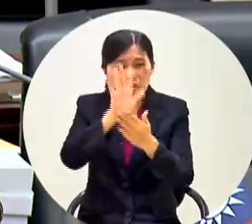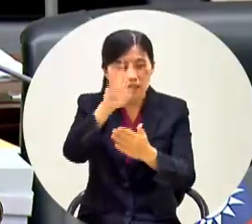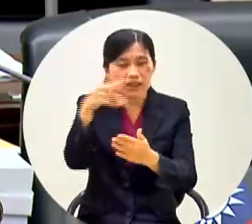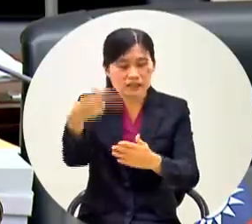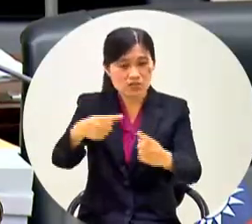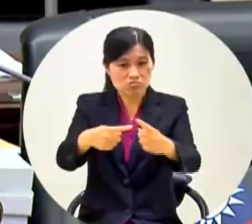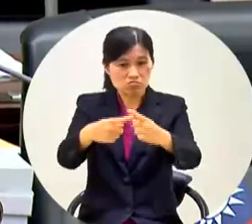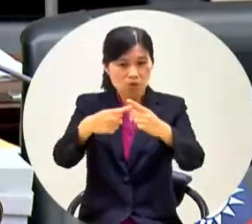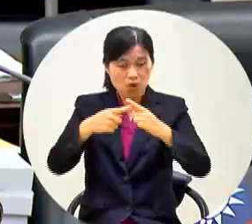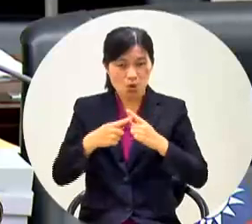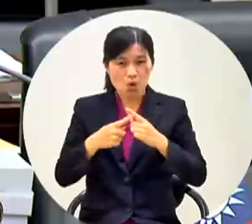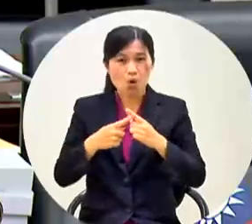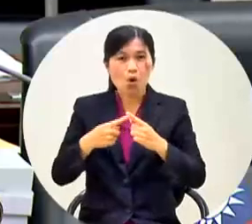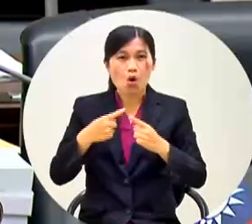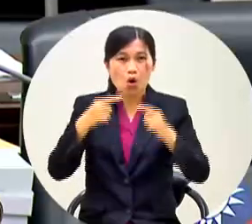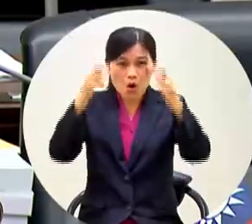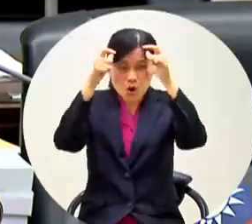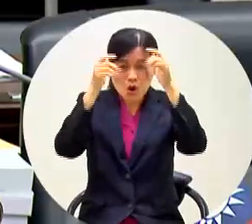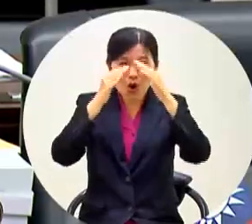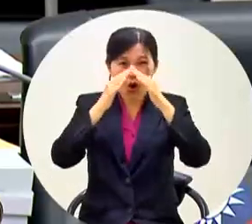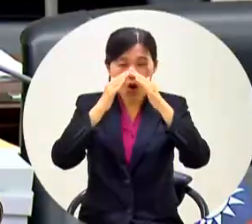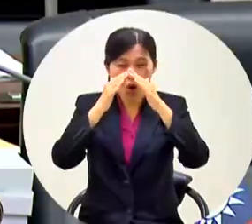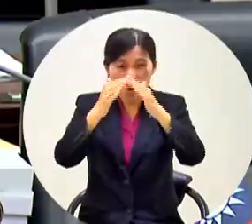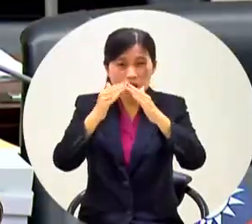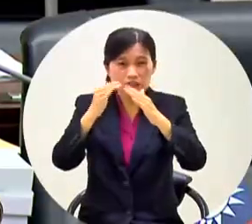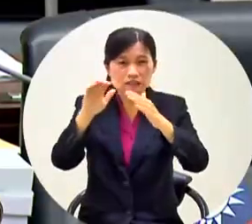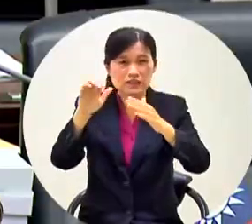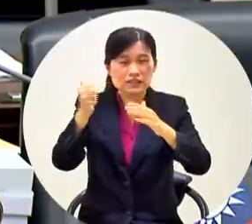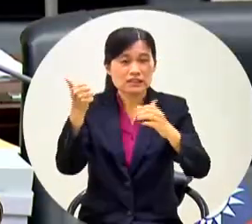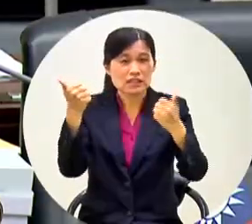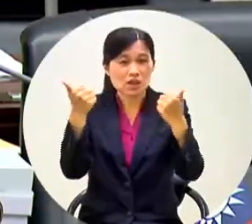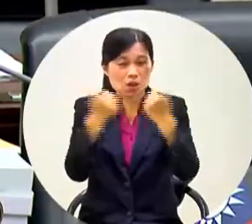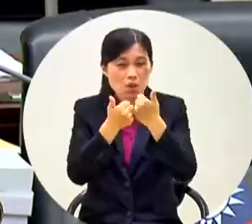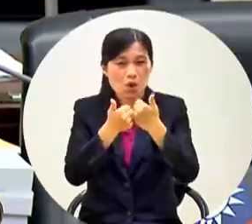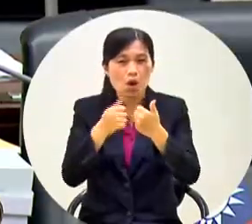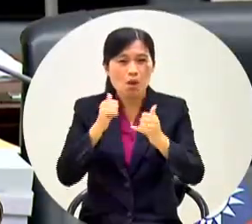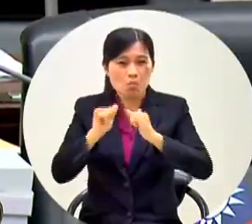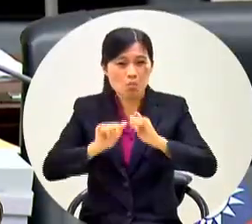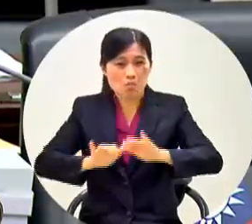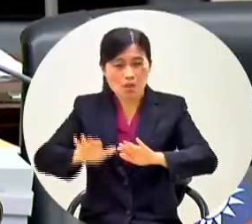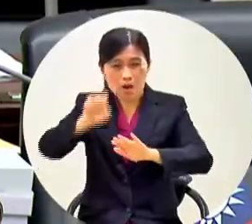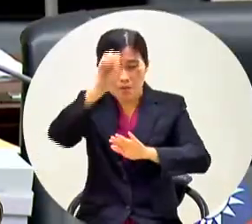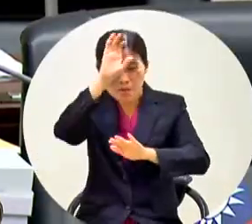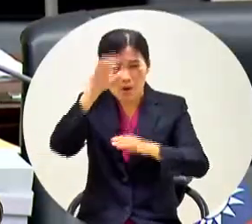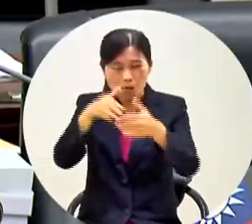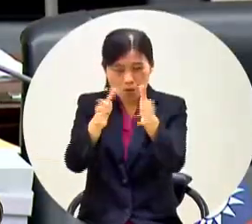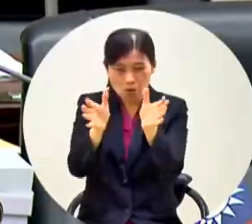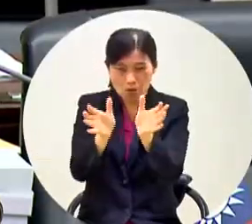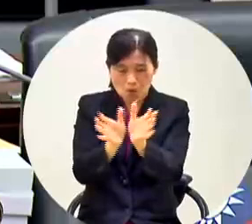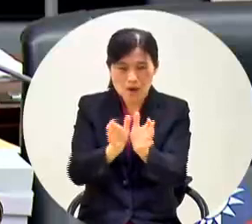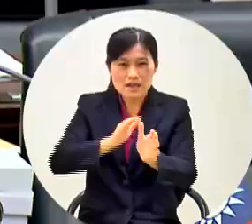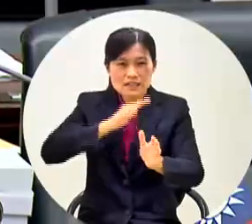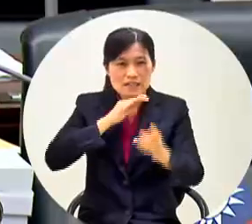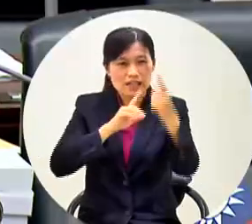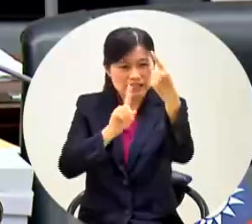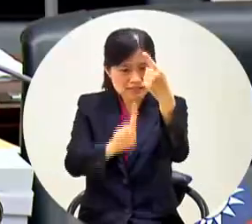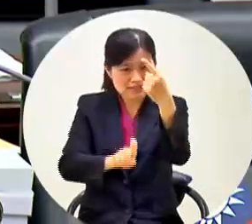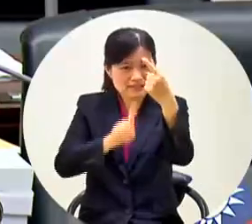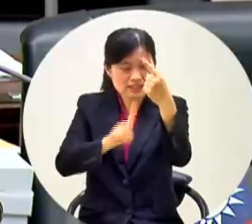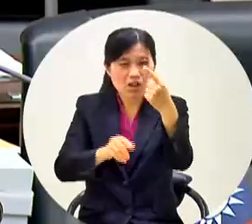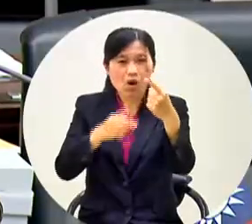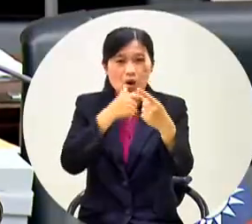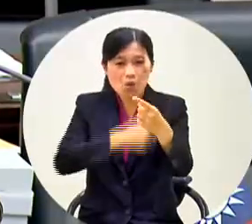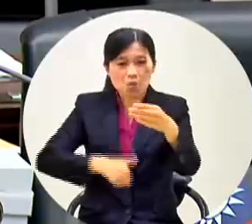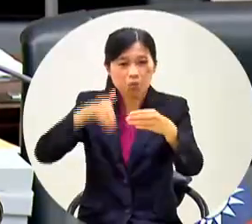心，等韩市长1月11日选完总统之后，回到议事厅来报